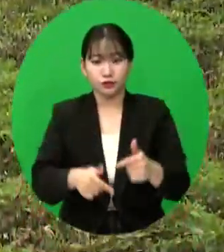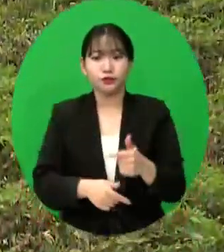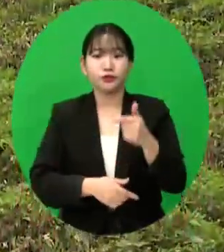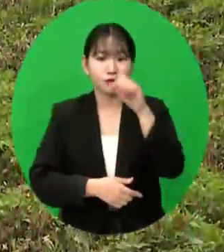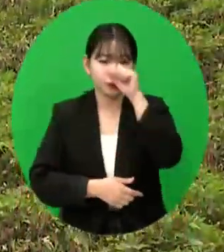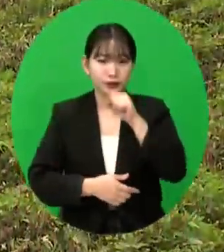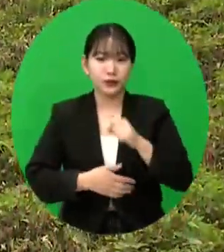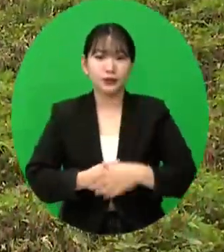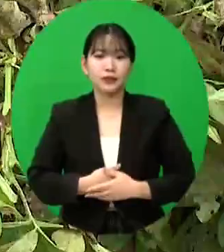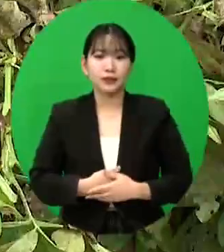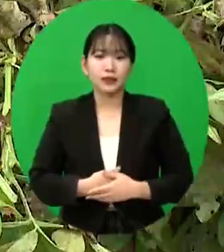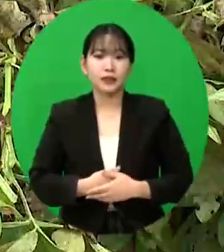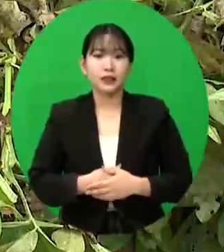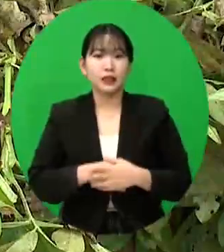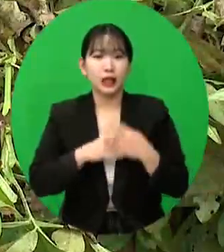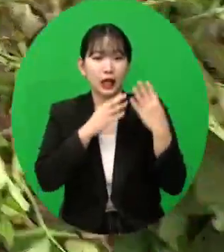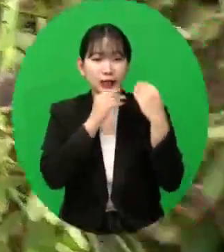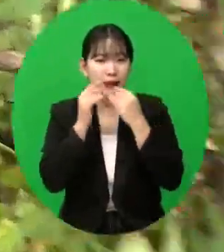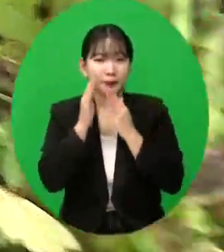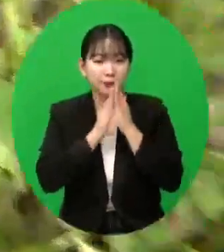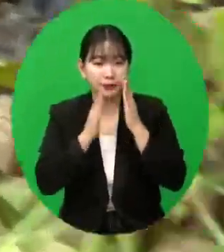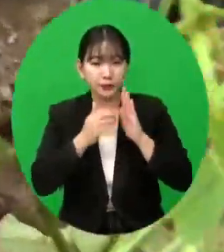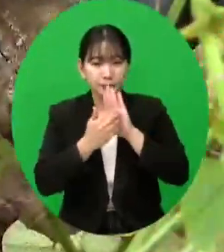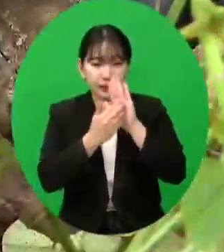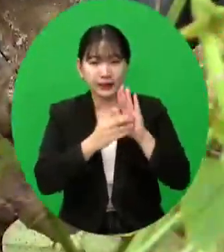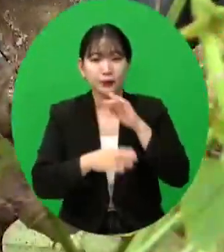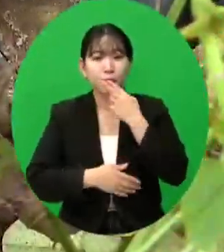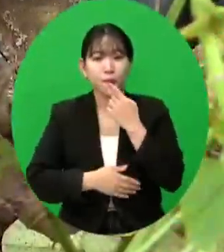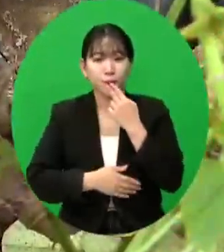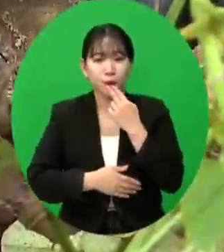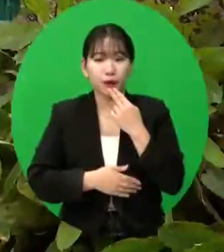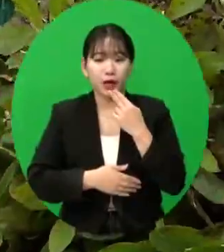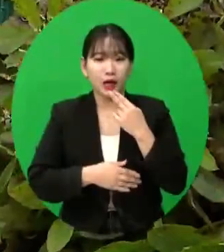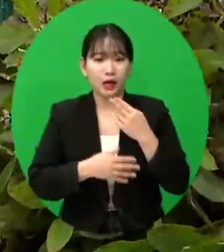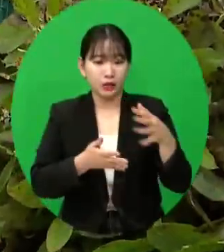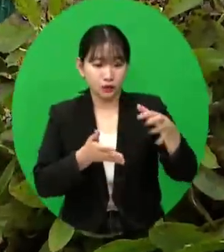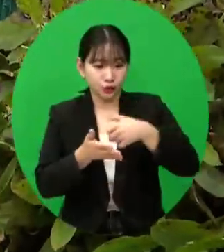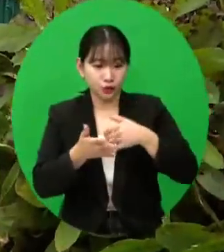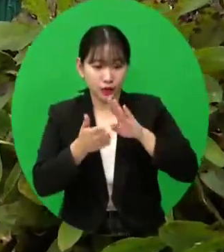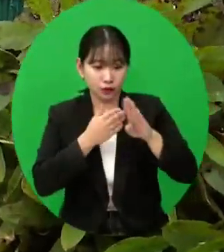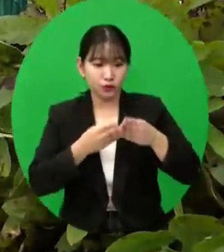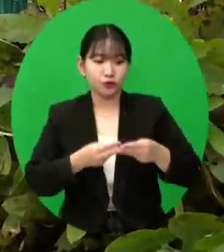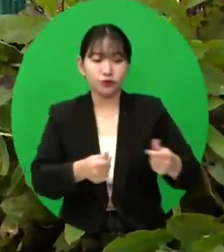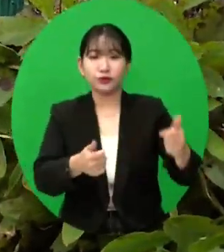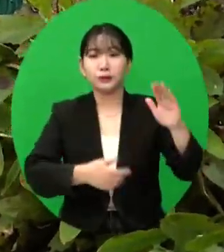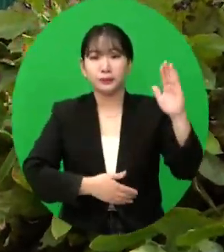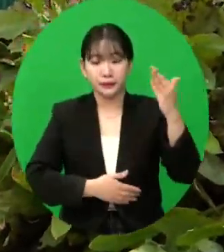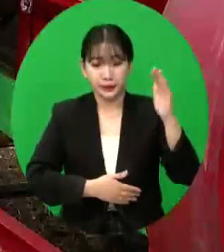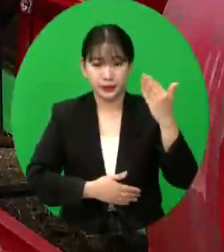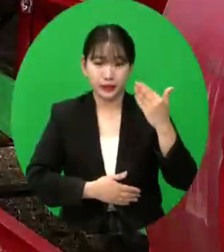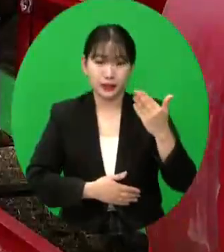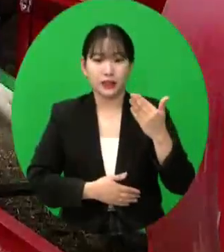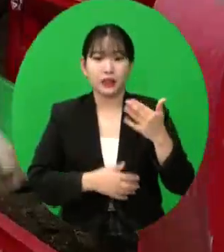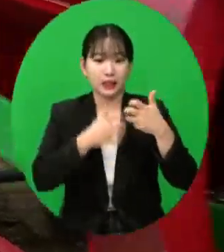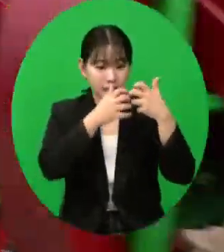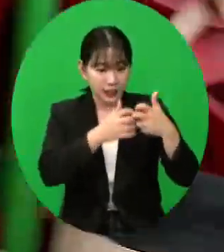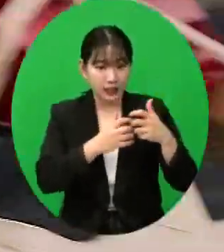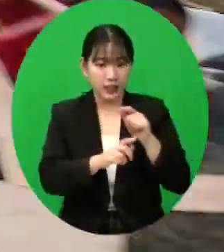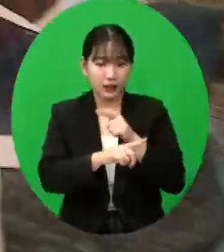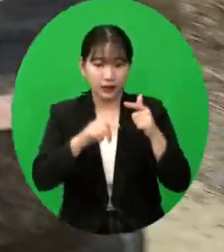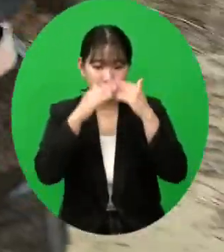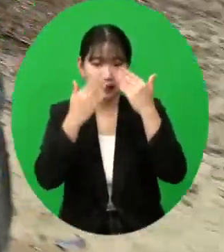자포를 방지하는 비닐은 소학 뒤 자연분해가 가능해 일손을 돌고 수학교와 탈곡기도